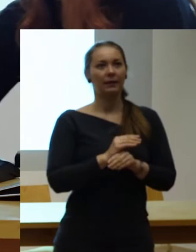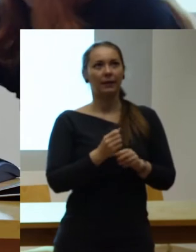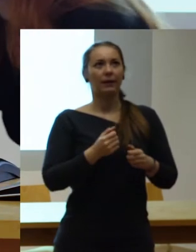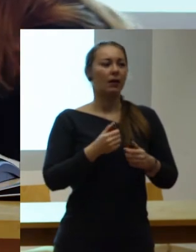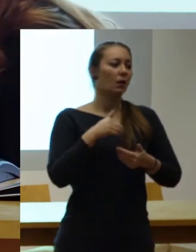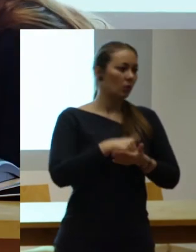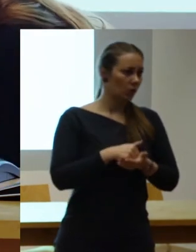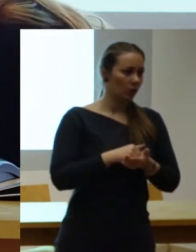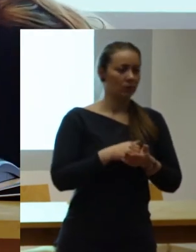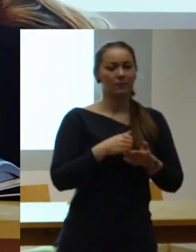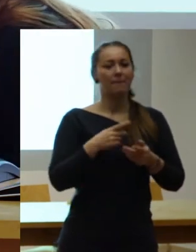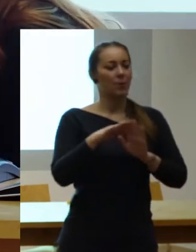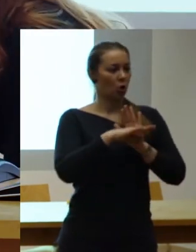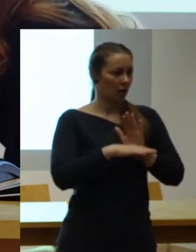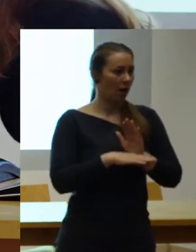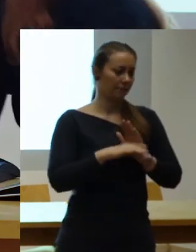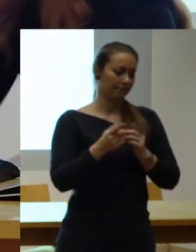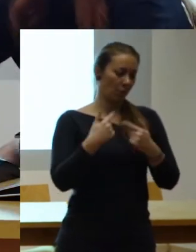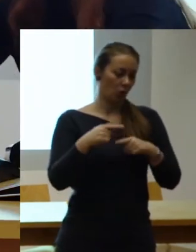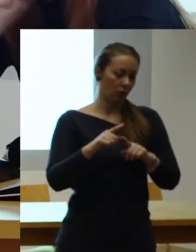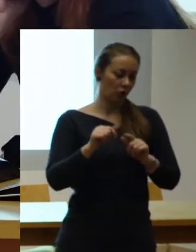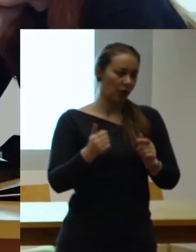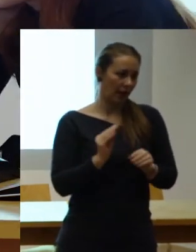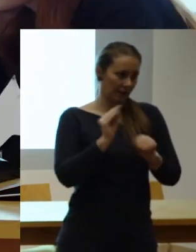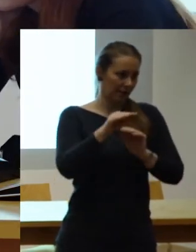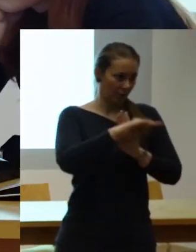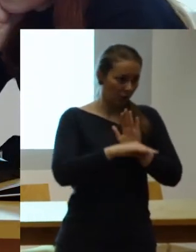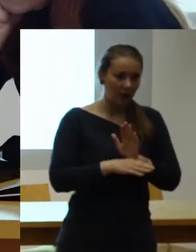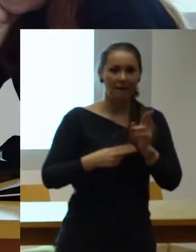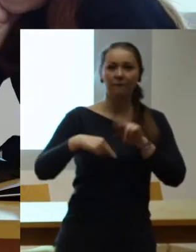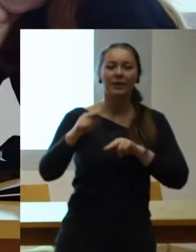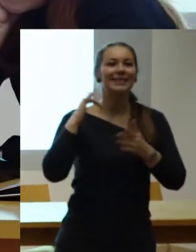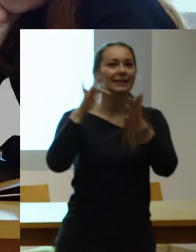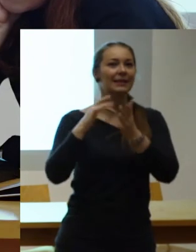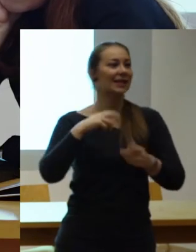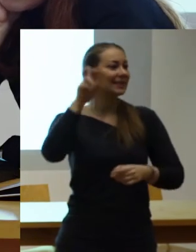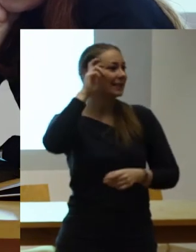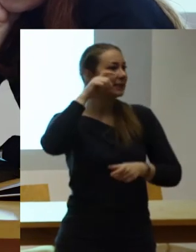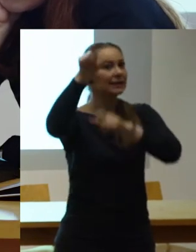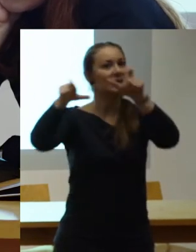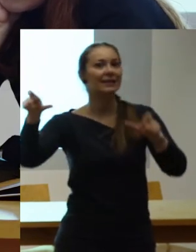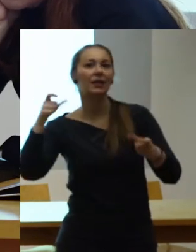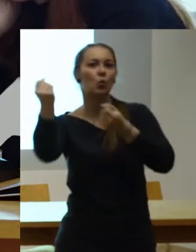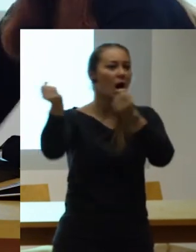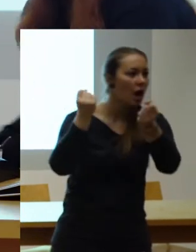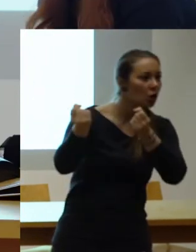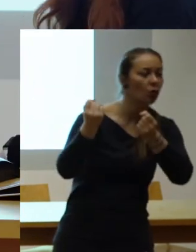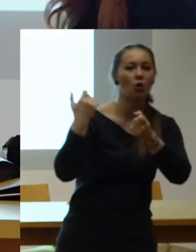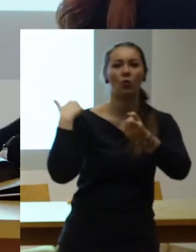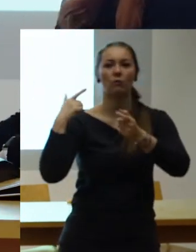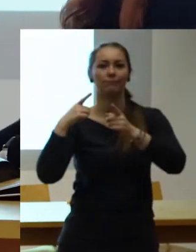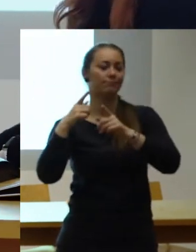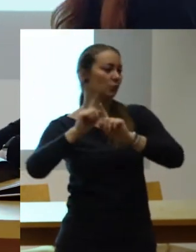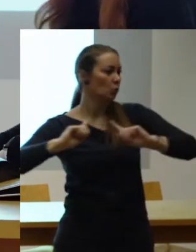Chalupecký, který je zaměřen na zvaní zahraničních kurátorů a umělců a mimo